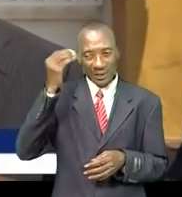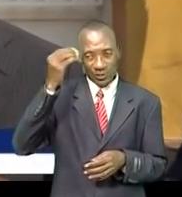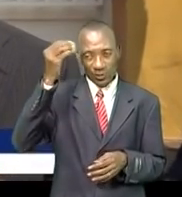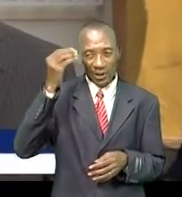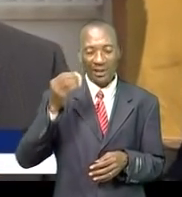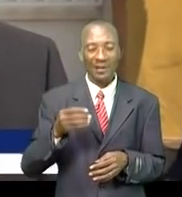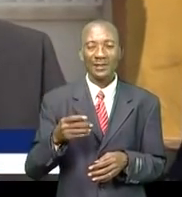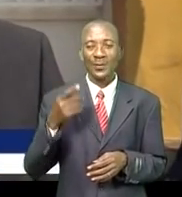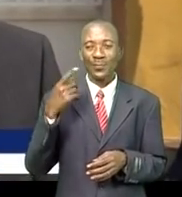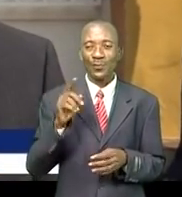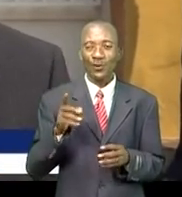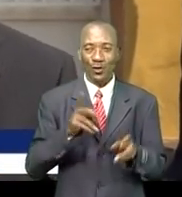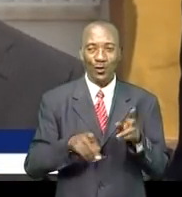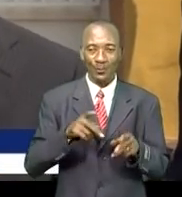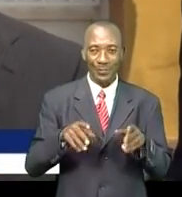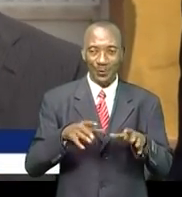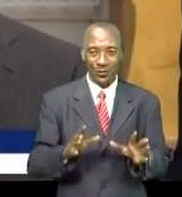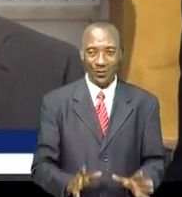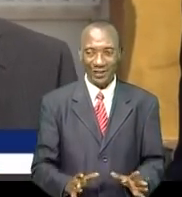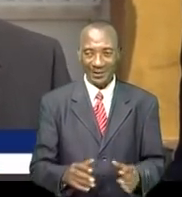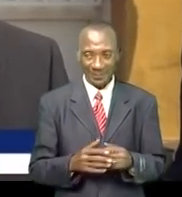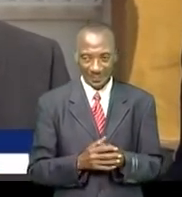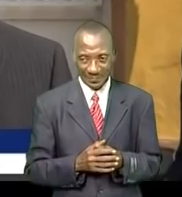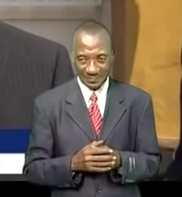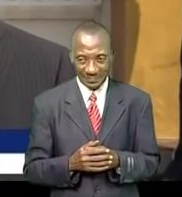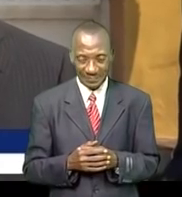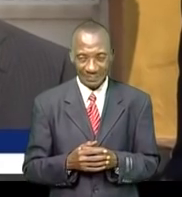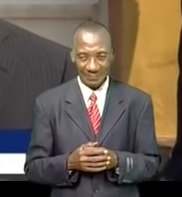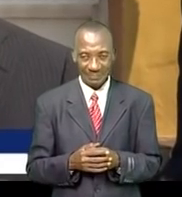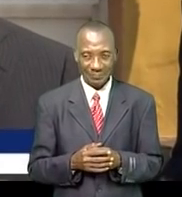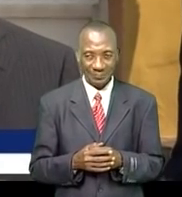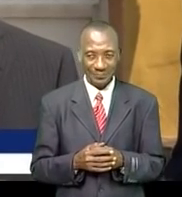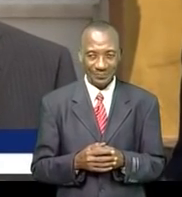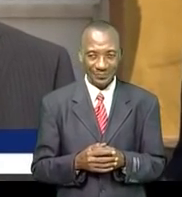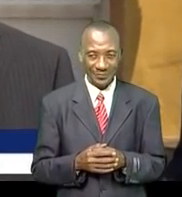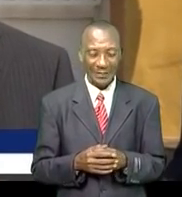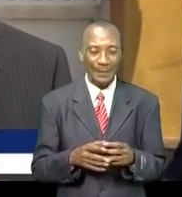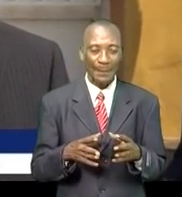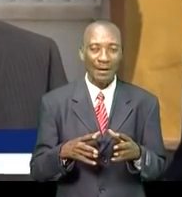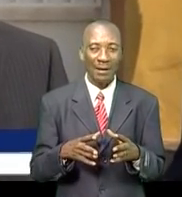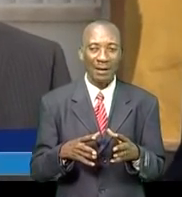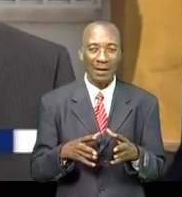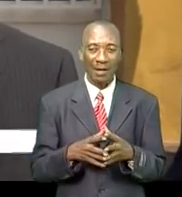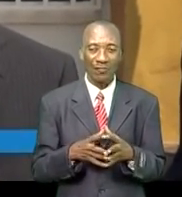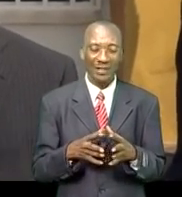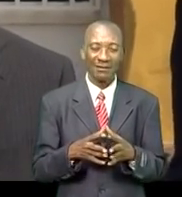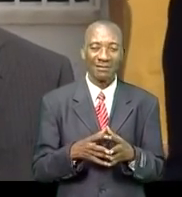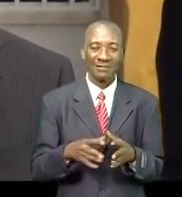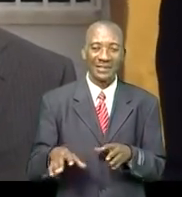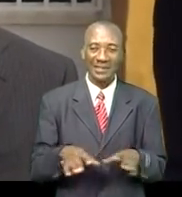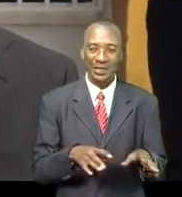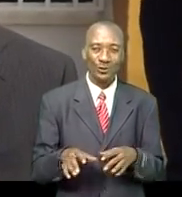En contrepartie de cette aide alimentaire, le ministère de Plan, à travers son directeur, a